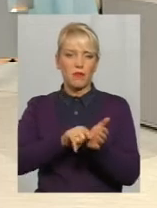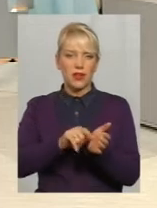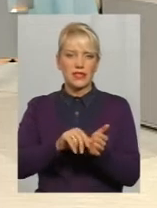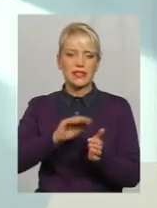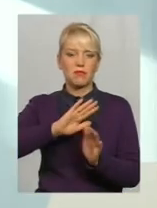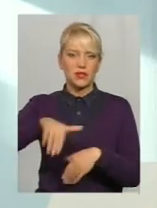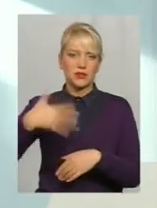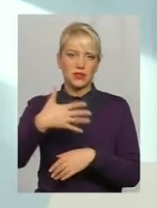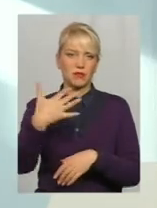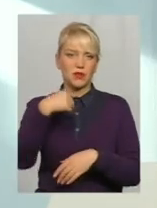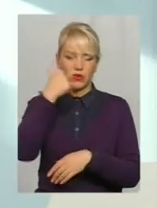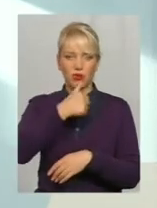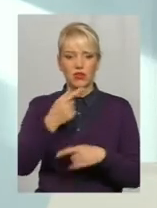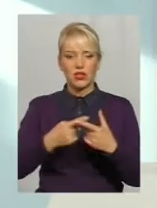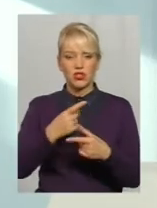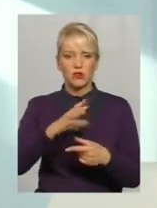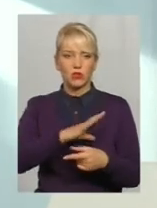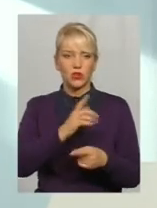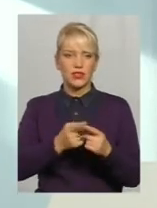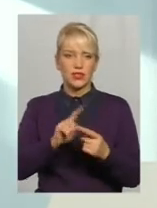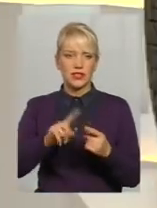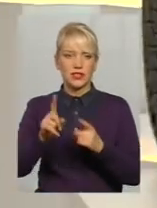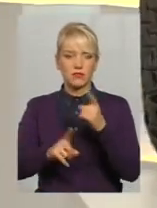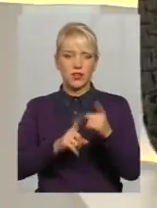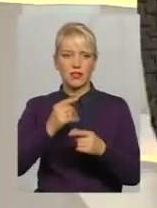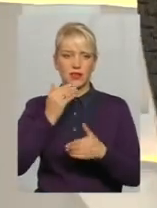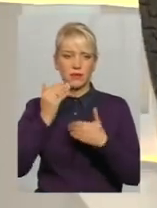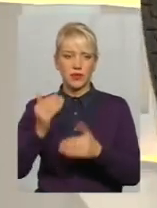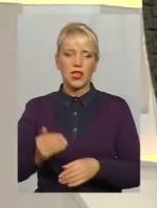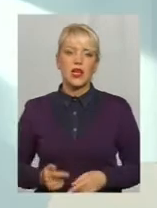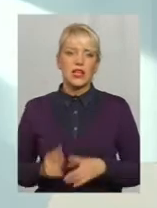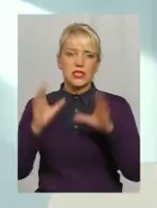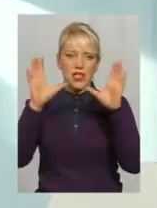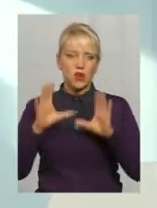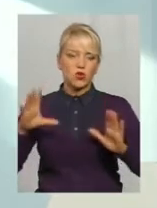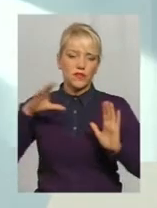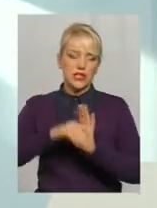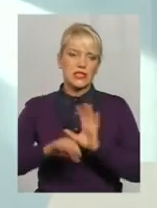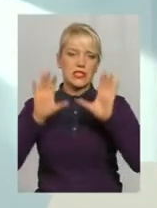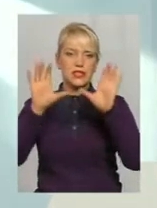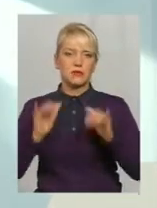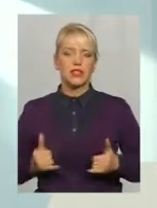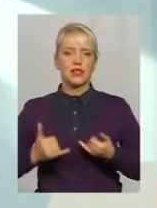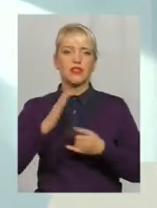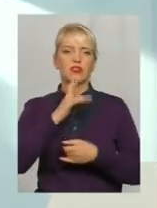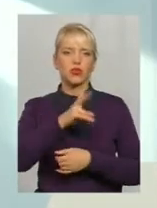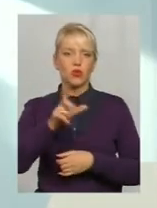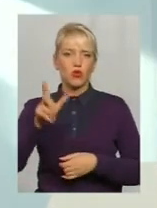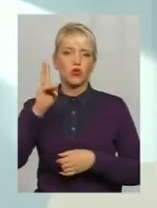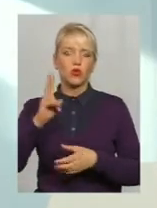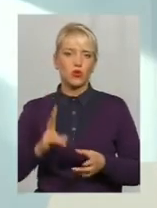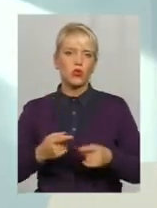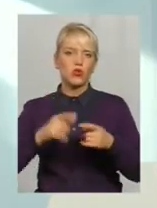55 років. Чи відбулися, по суті, ті зміни і які вони відбулися? Законом внесені зміни для тих жінок, які скористалися